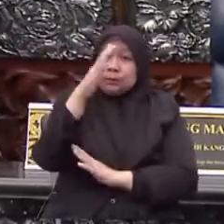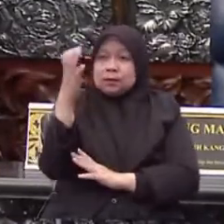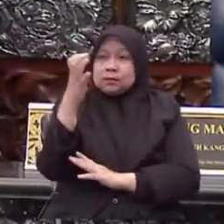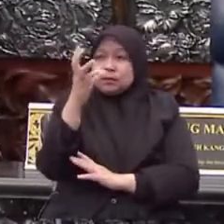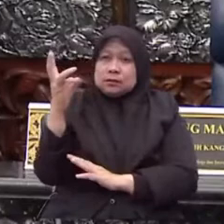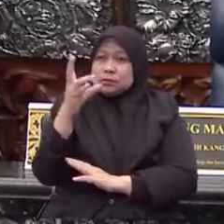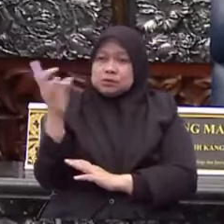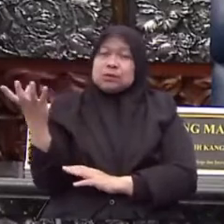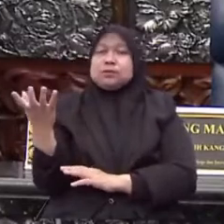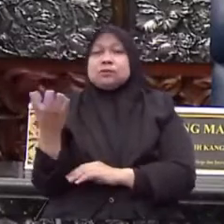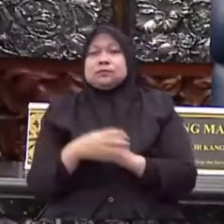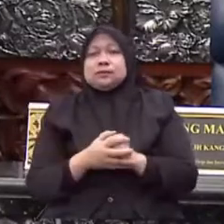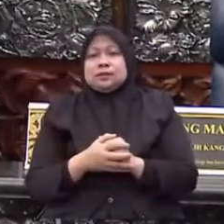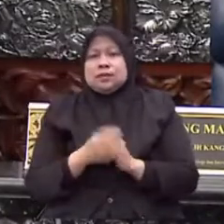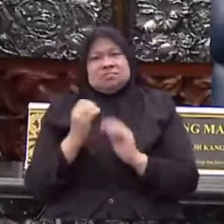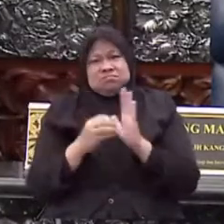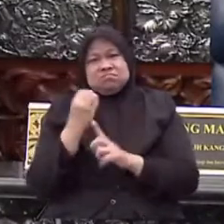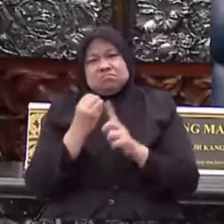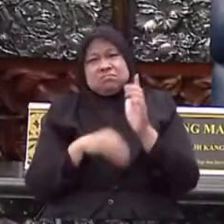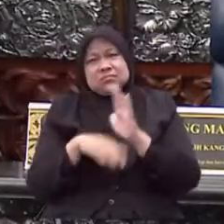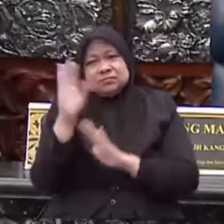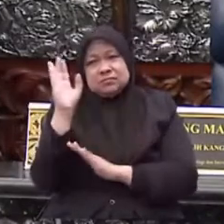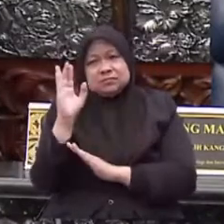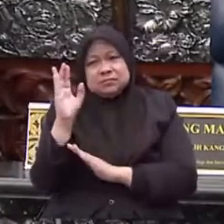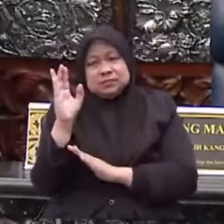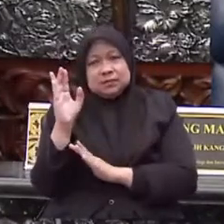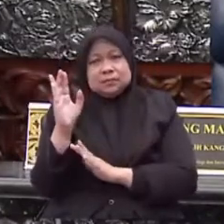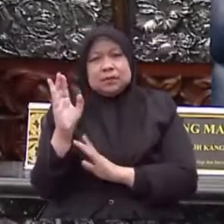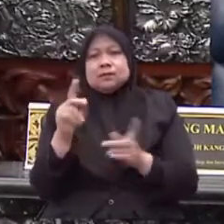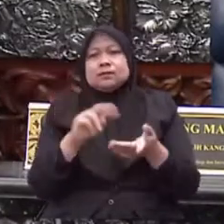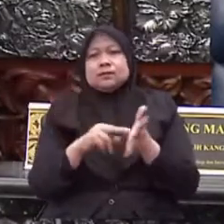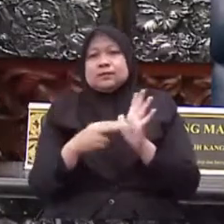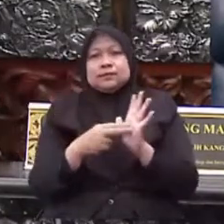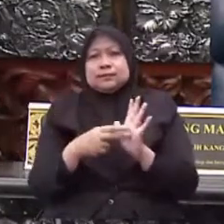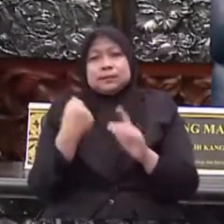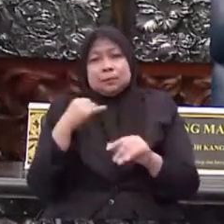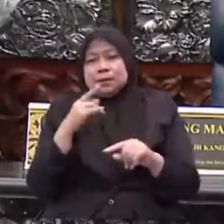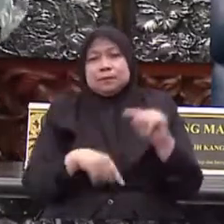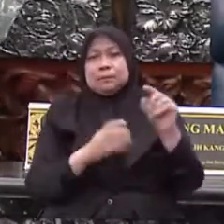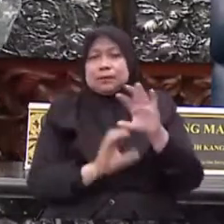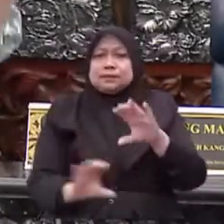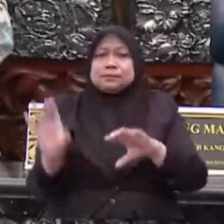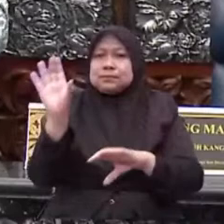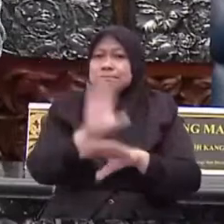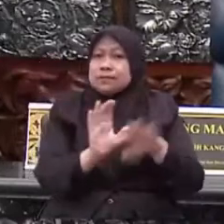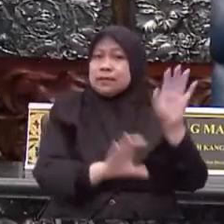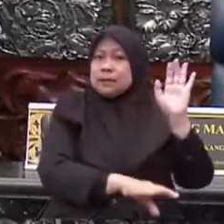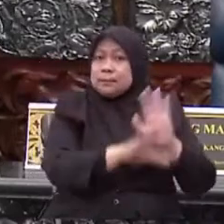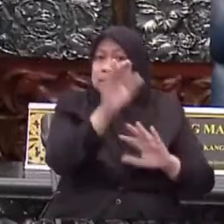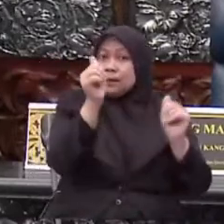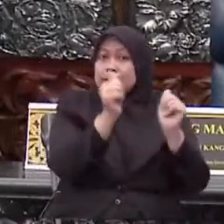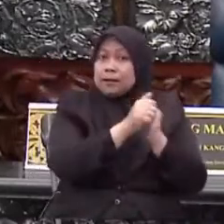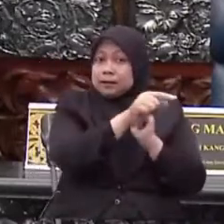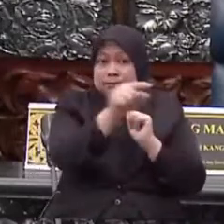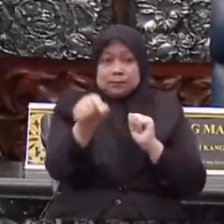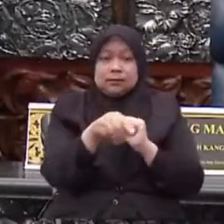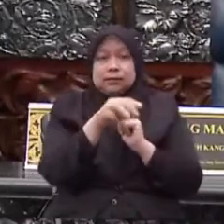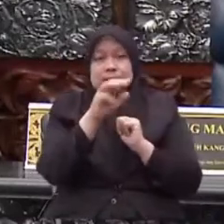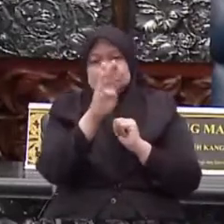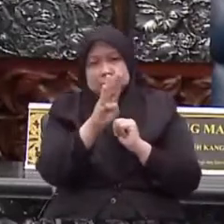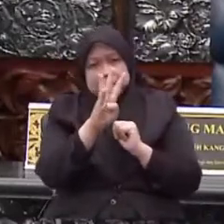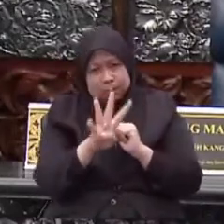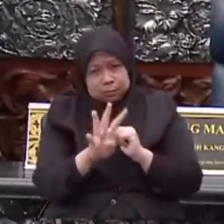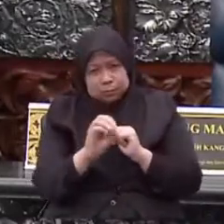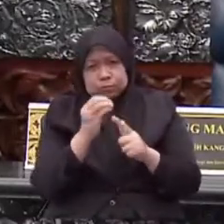6700 Ringgit atau lebih tidak patutlah mereka dapat subsidi yang lebih berbanding dengan golongan